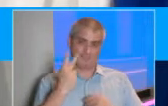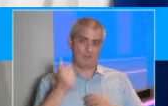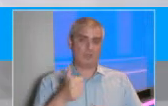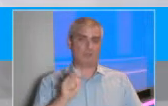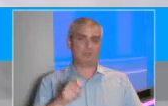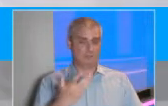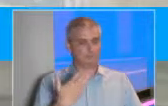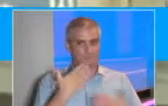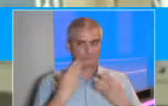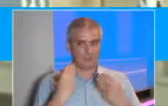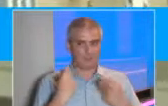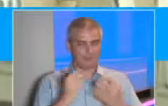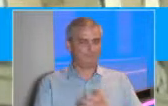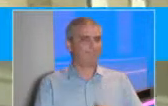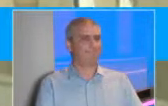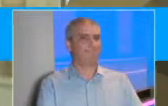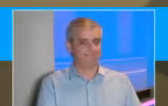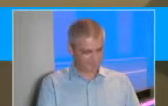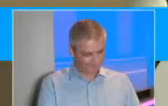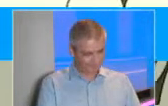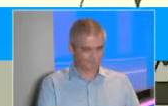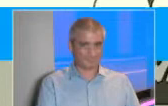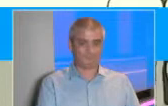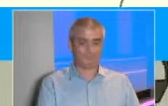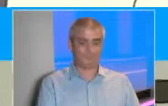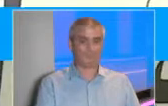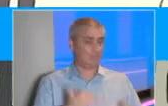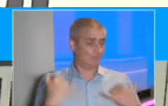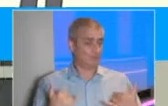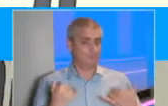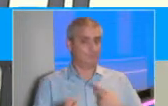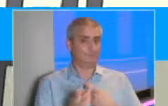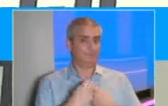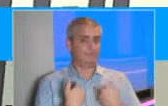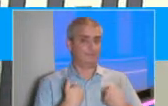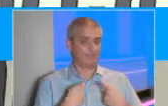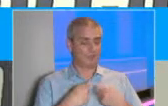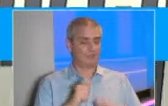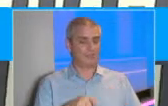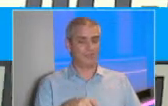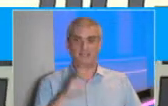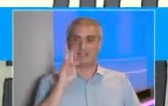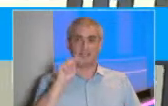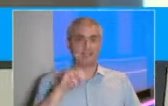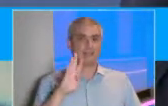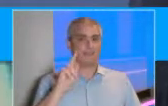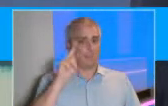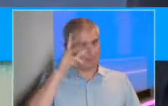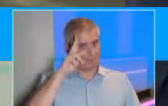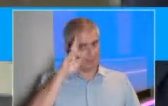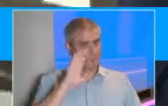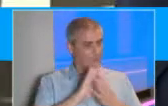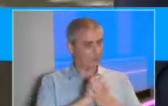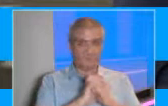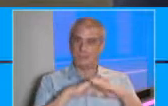ערוץ כנסת, תודה רבה על הדיווח הזה. ביי, להתראות. עכשיו מצטרפת אלינו חברת הכנסת קרן ברק מהליכוד, שלום.